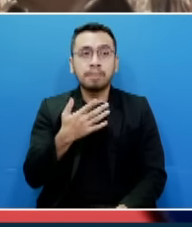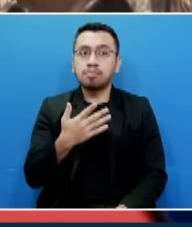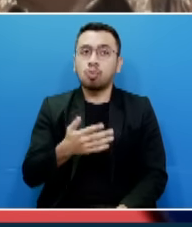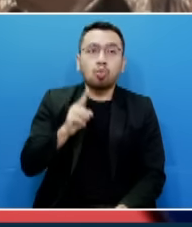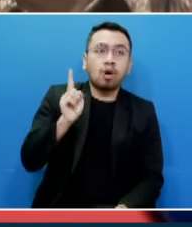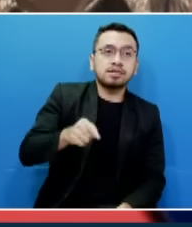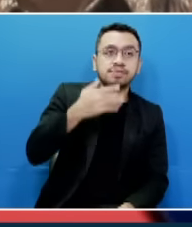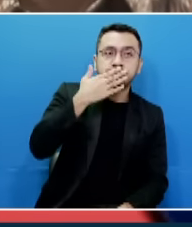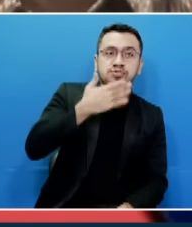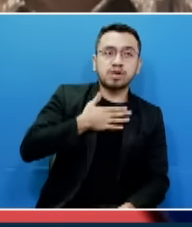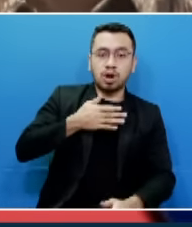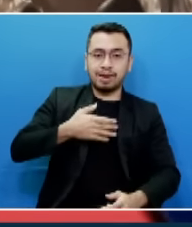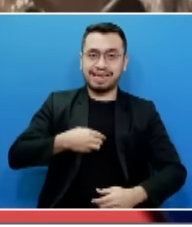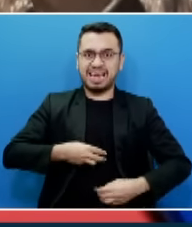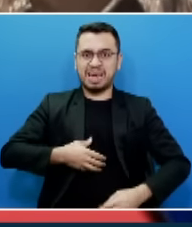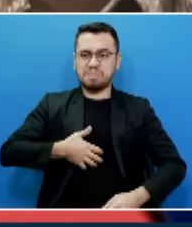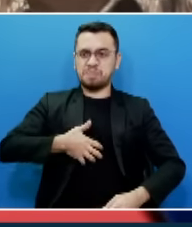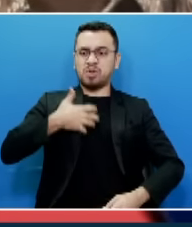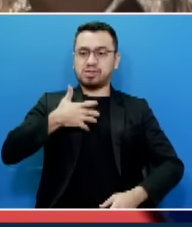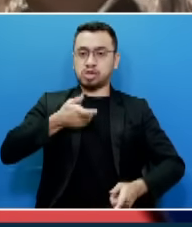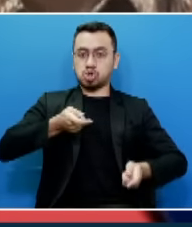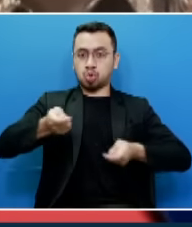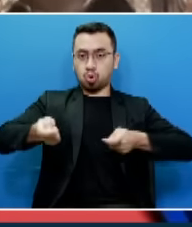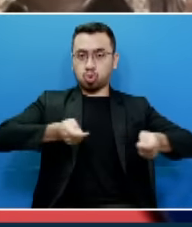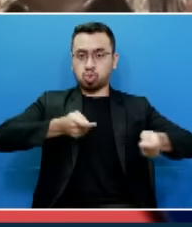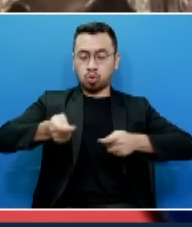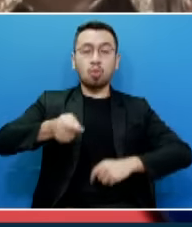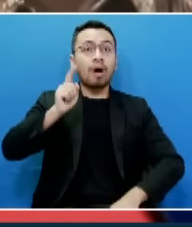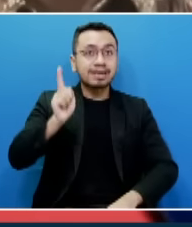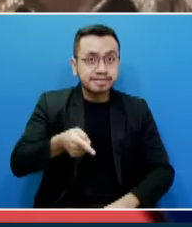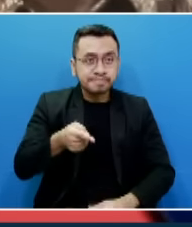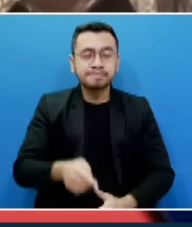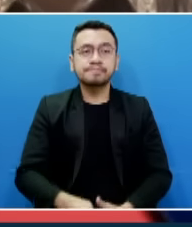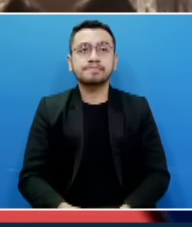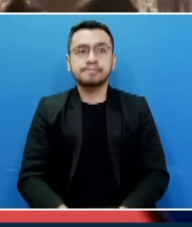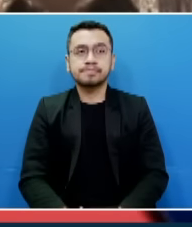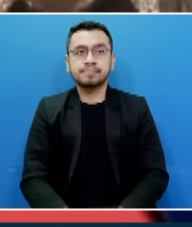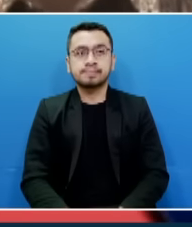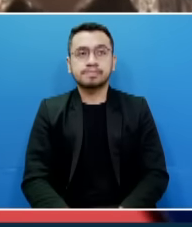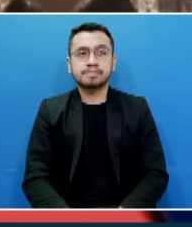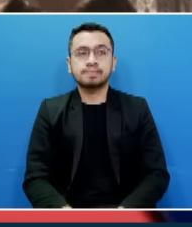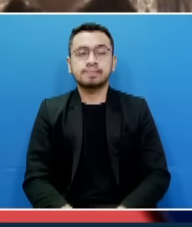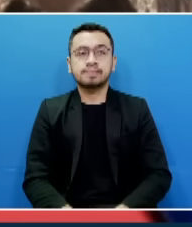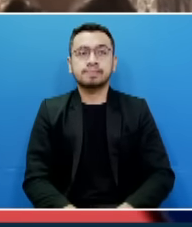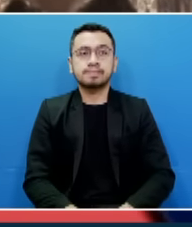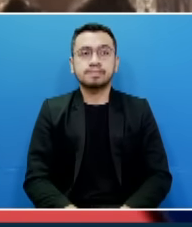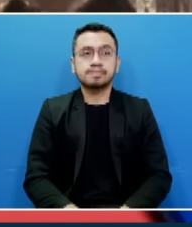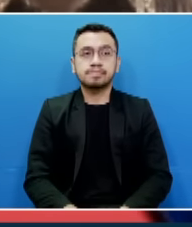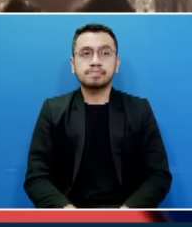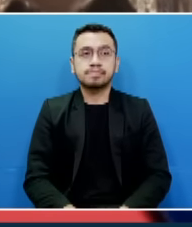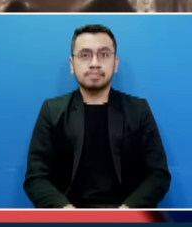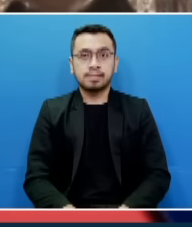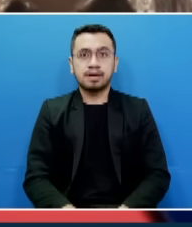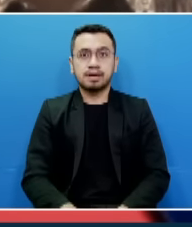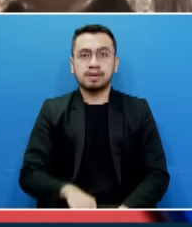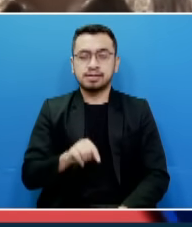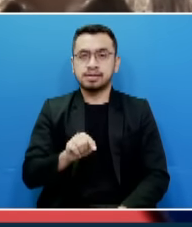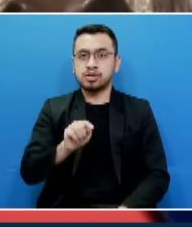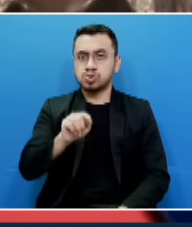itu ya dengan dengan baik gitu sehingga tampilan publiknya baik gitu dan juga itu selalu menjaga